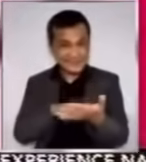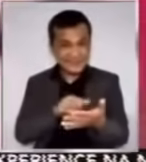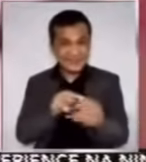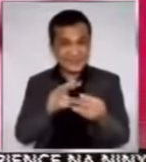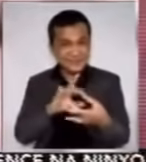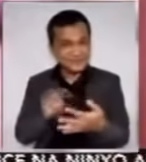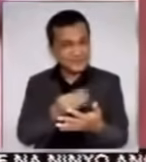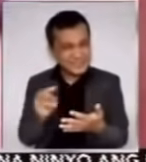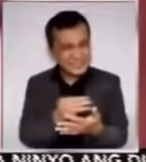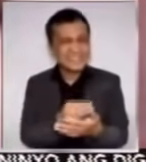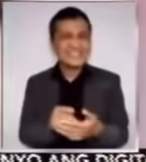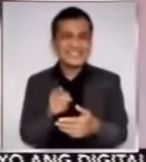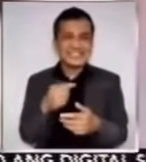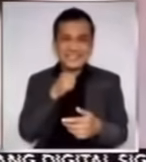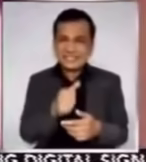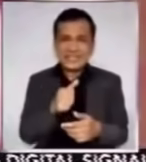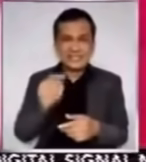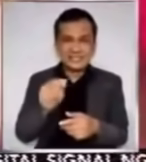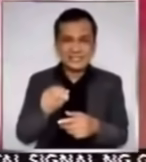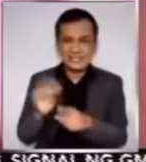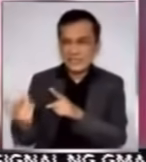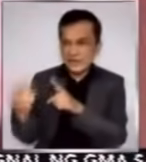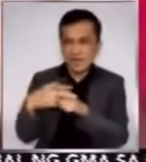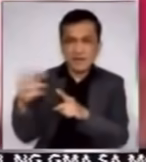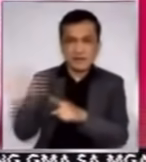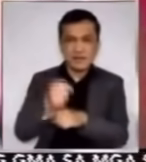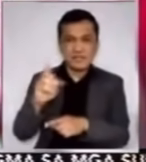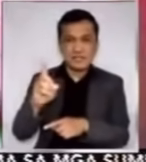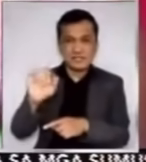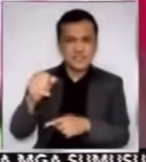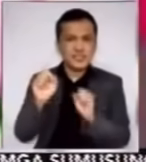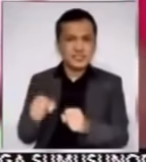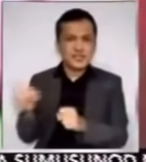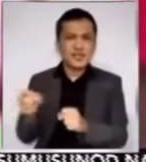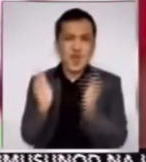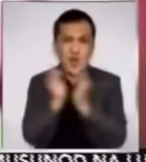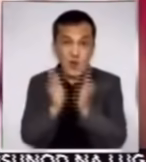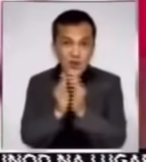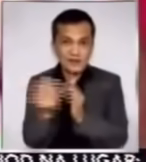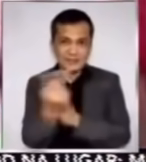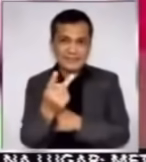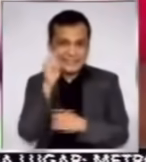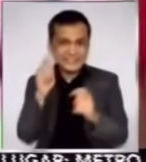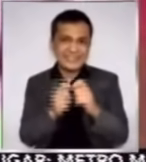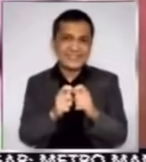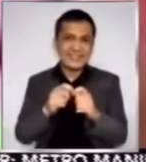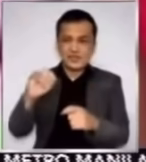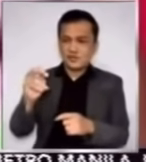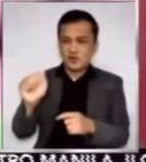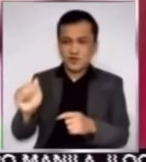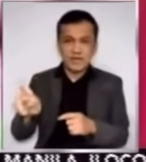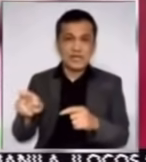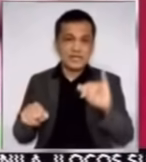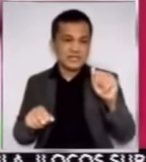Hindi na raw kailangan pang mag-hire ng DJ. Kayang-kaya na yang i-beatbox ng kambal na sina Jomar at Jay Canencia ng Karkar,